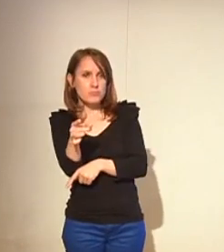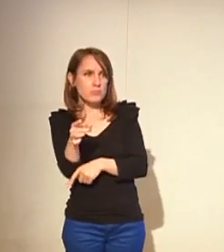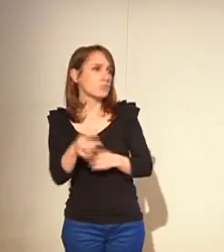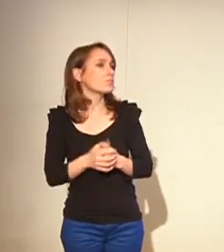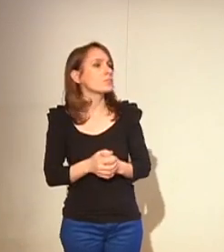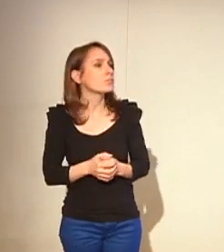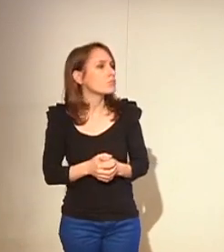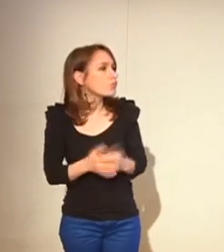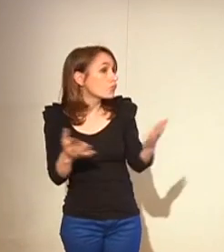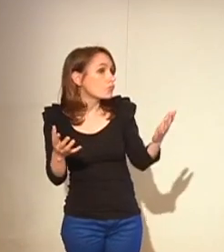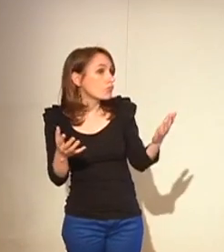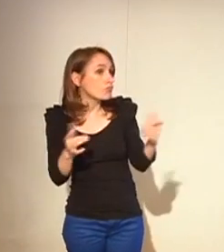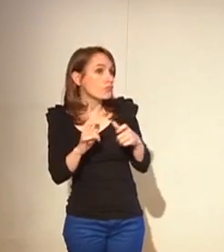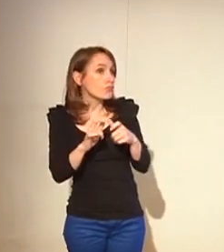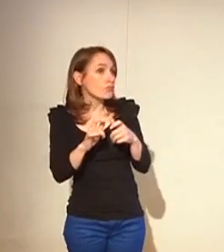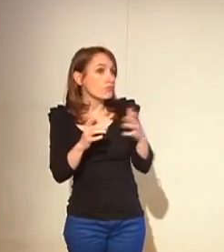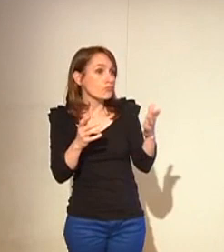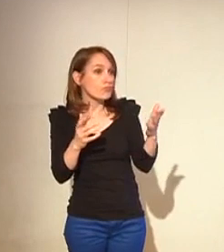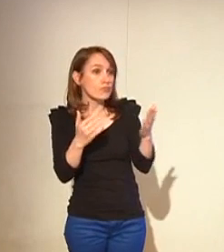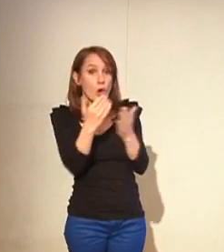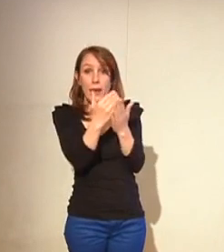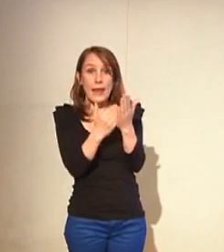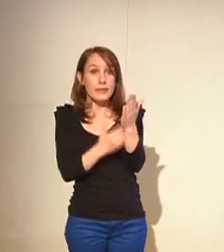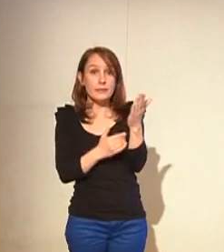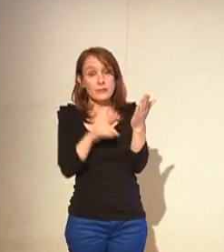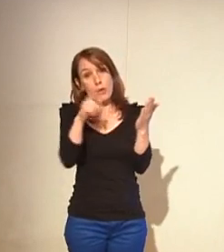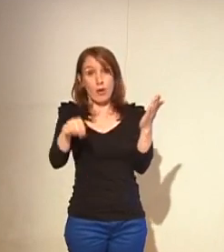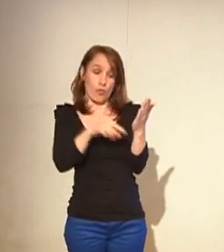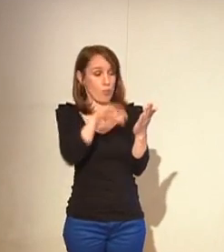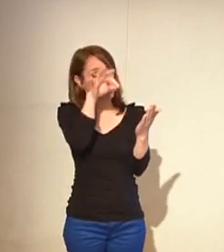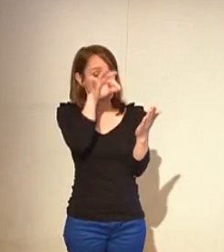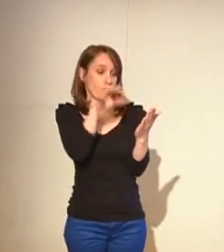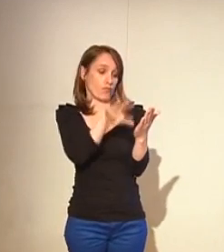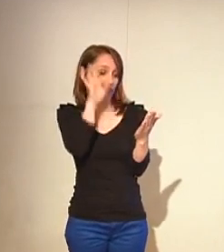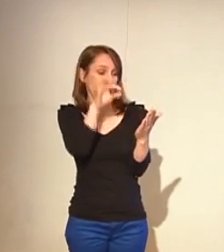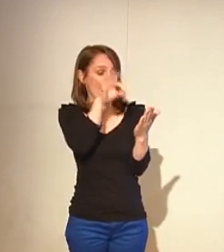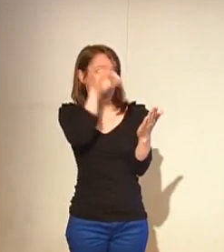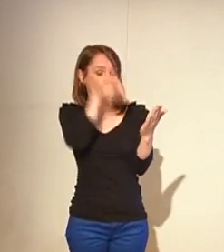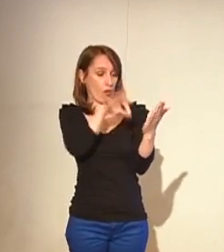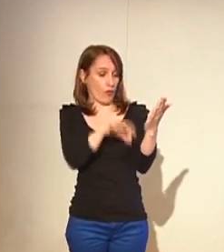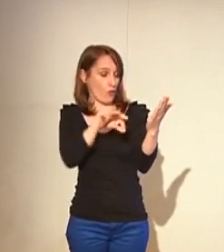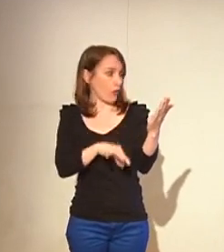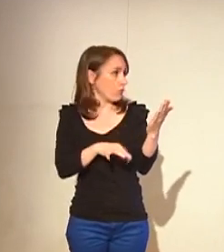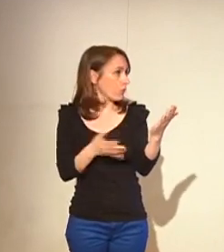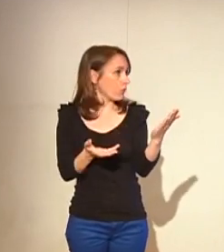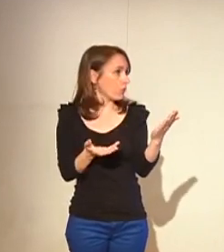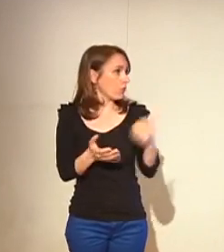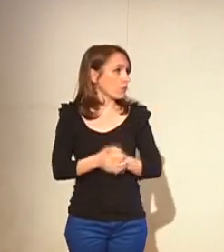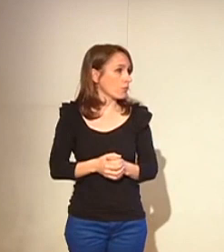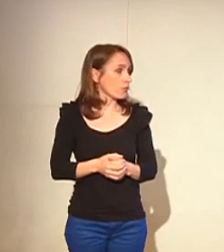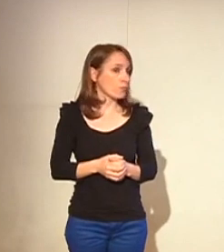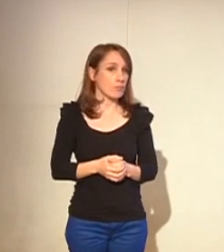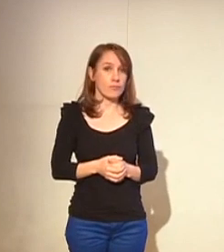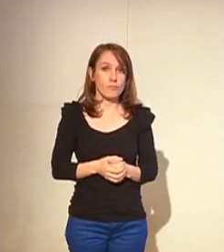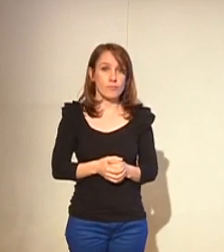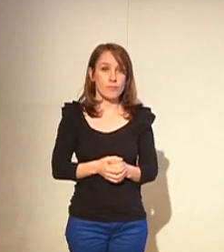si vous votez pour le est-ce qu'il faut que je liste les listes candidates quand même